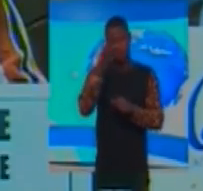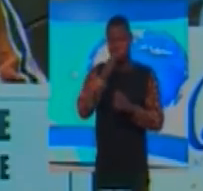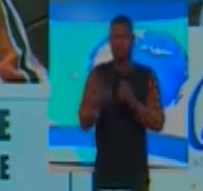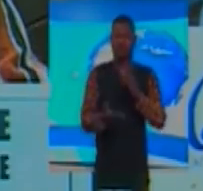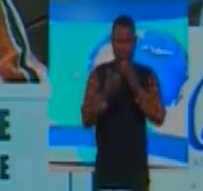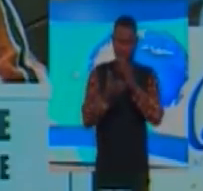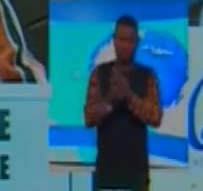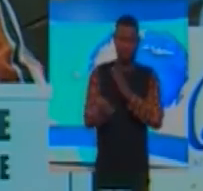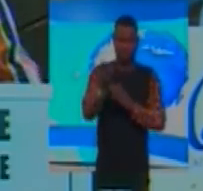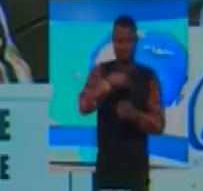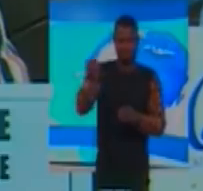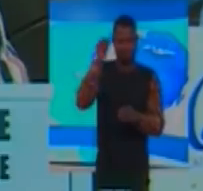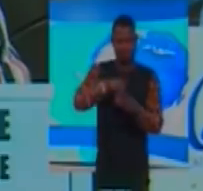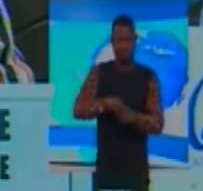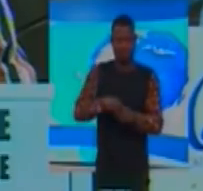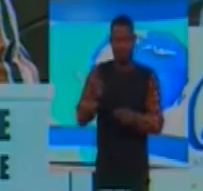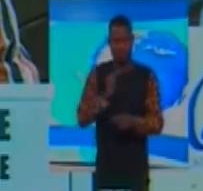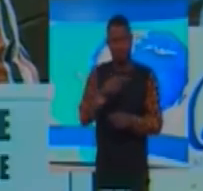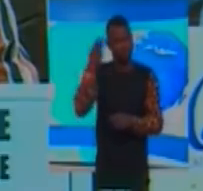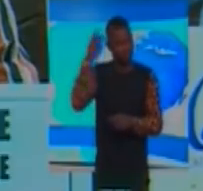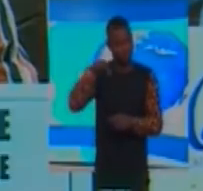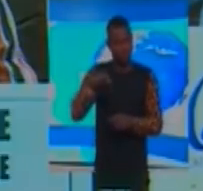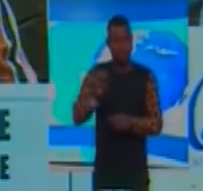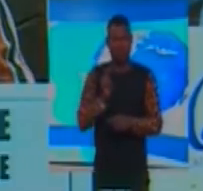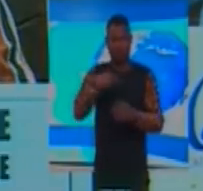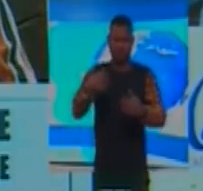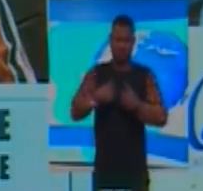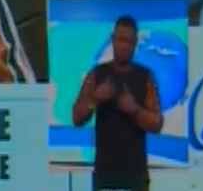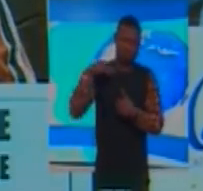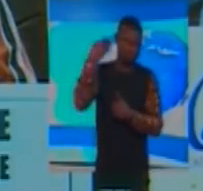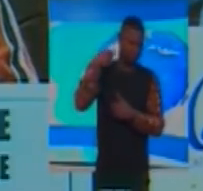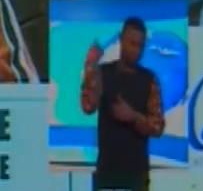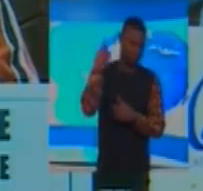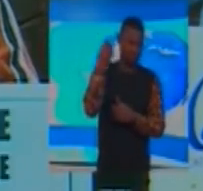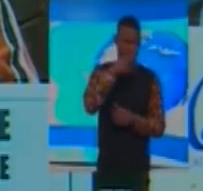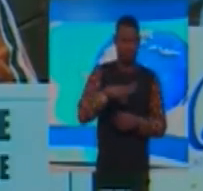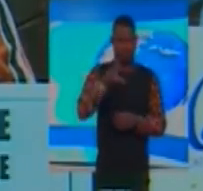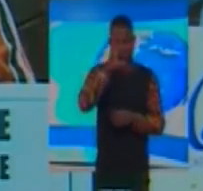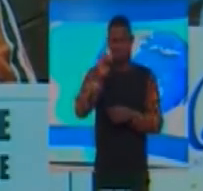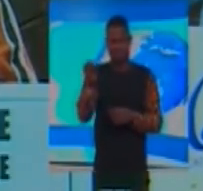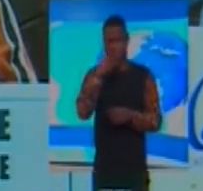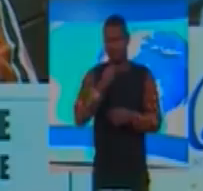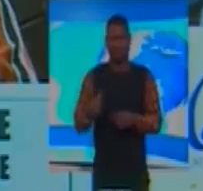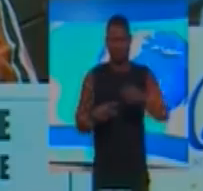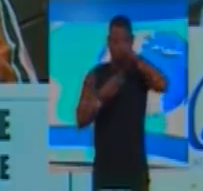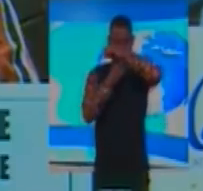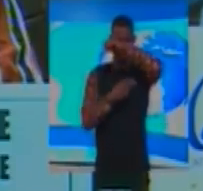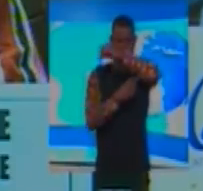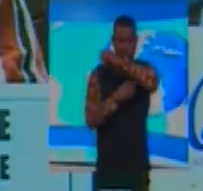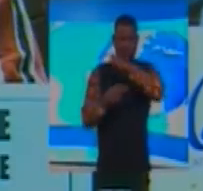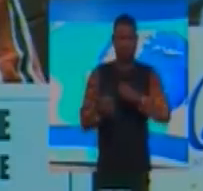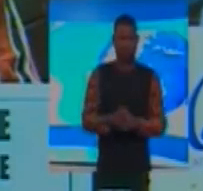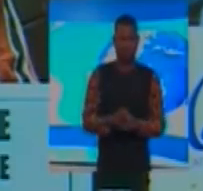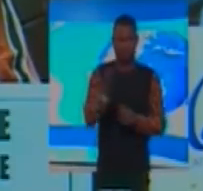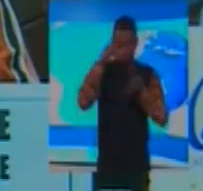de participation. Nous pensons effectivement donc que nous aurons toujours la cinquantaine donc de stands. Je regarde au niveau de